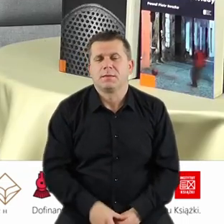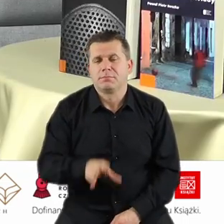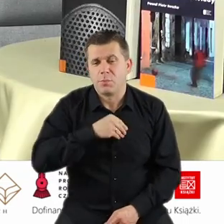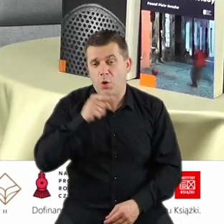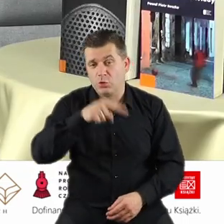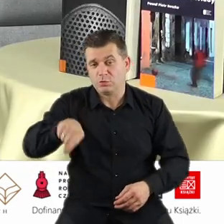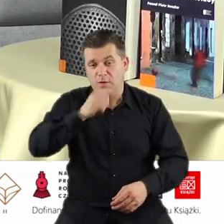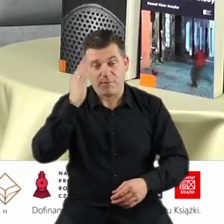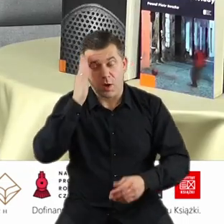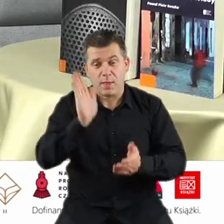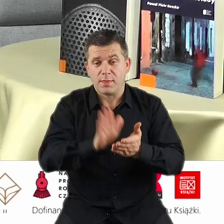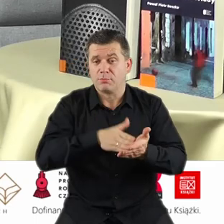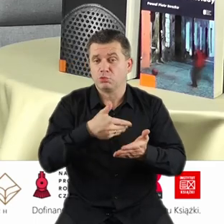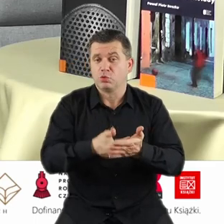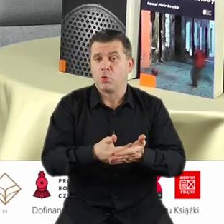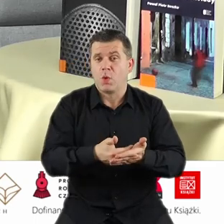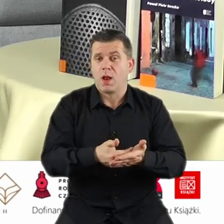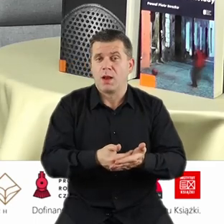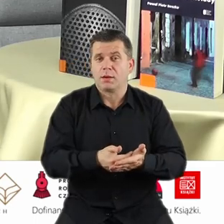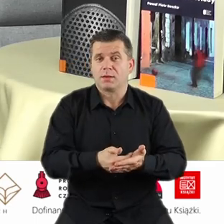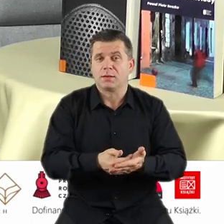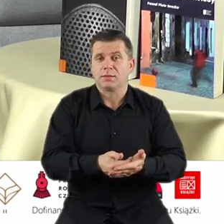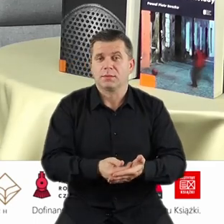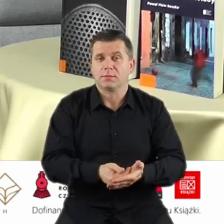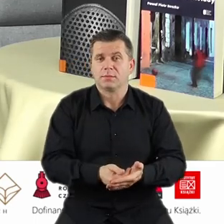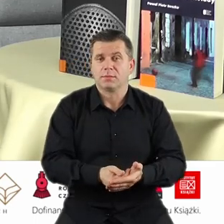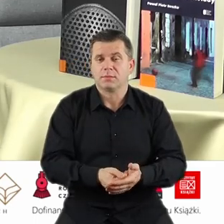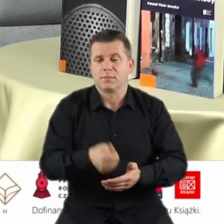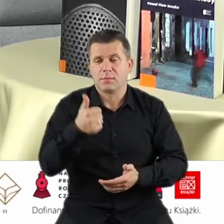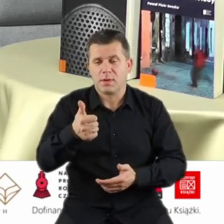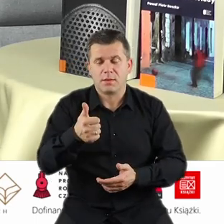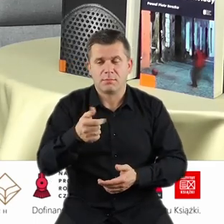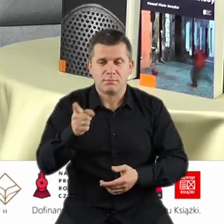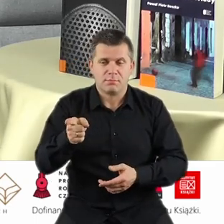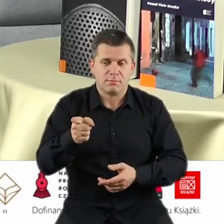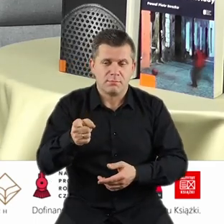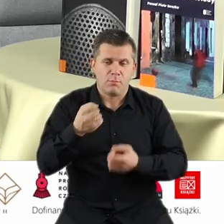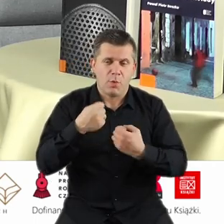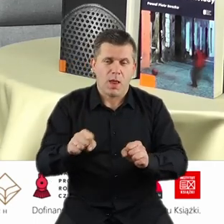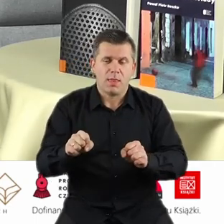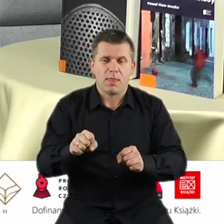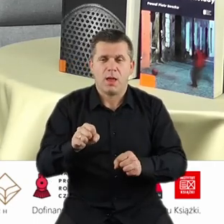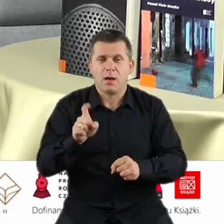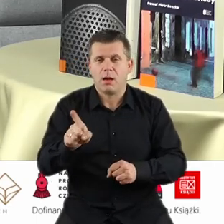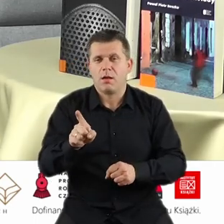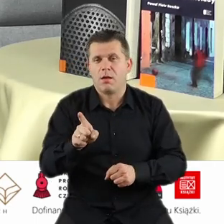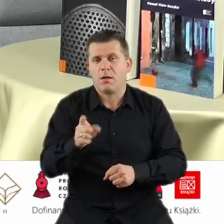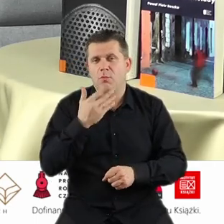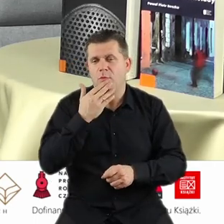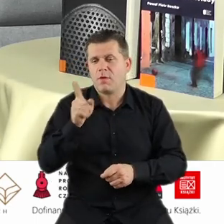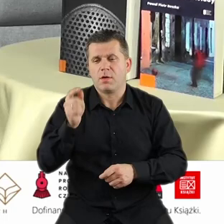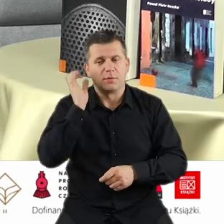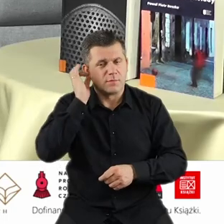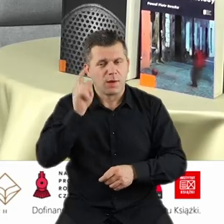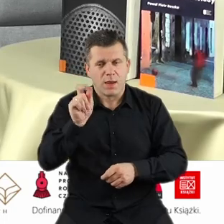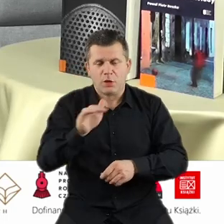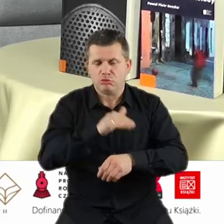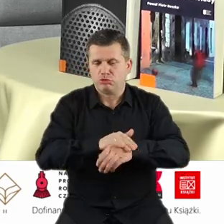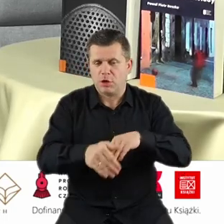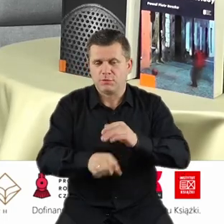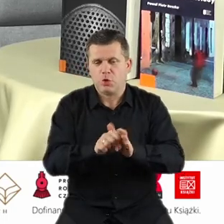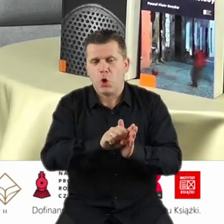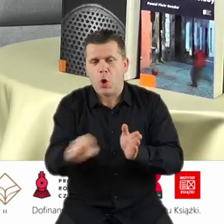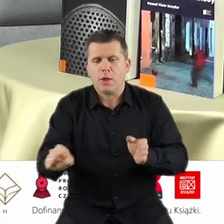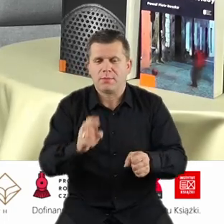czy możemy sobie wyobrazić, że na przykład no, jedna z bohaterek opowiada, że jest szczęśliwa od